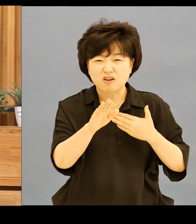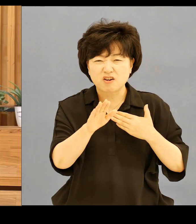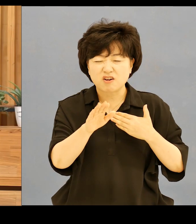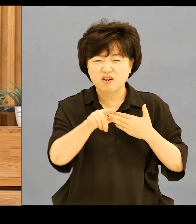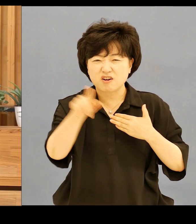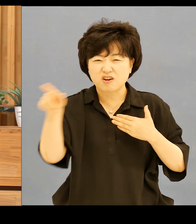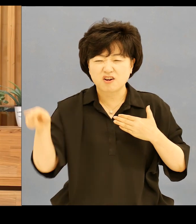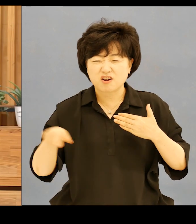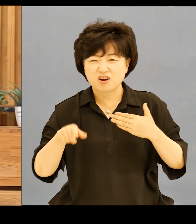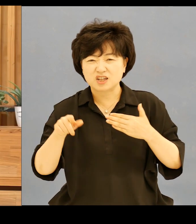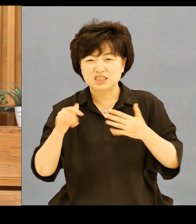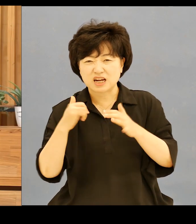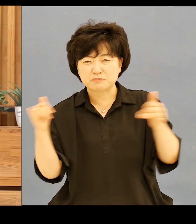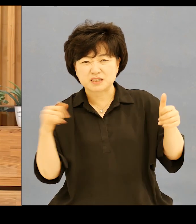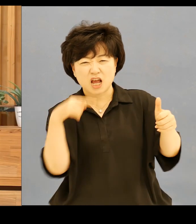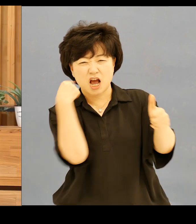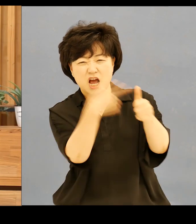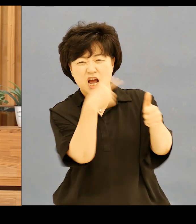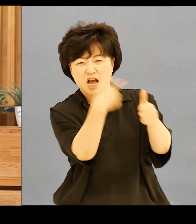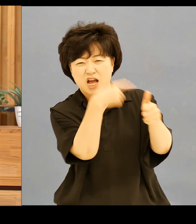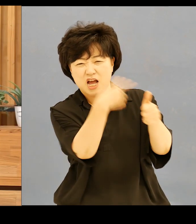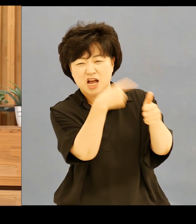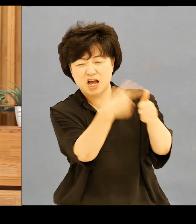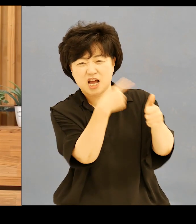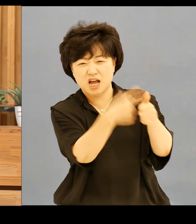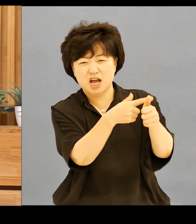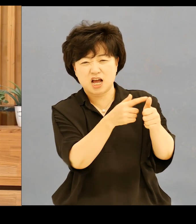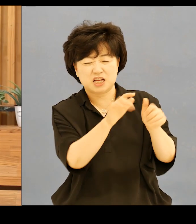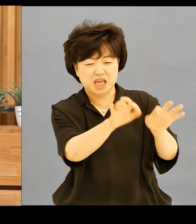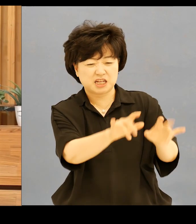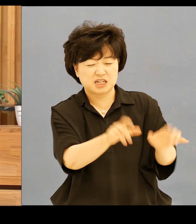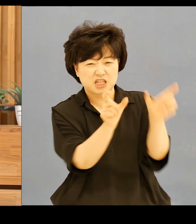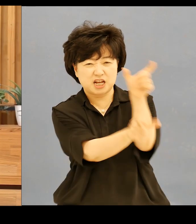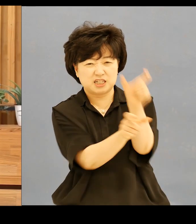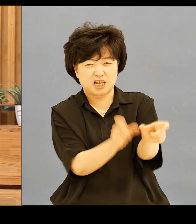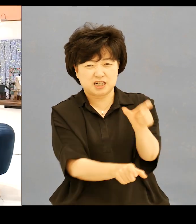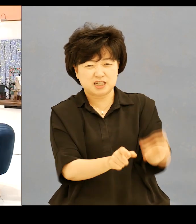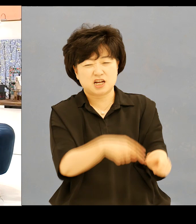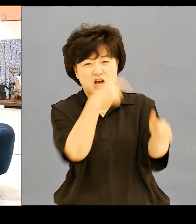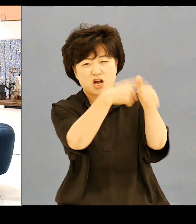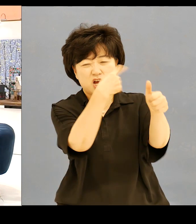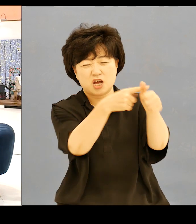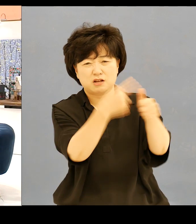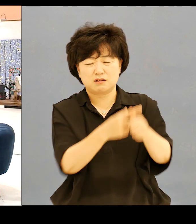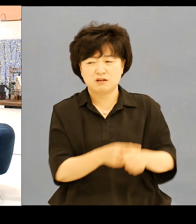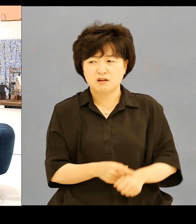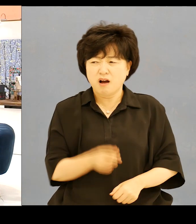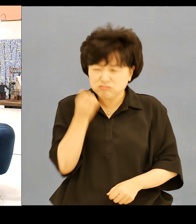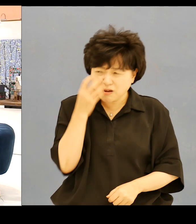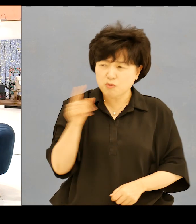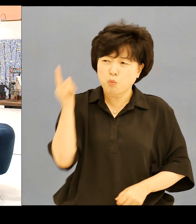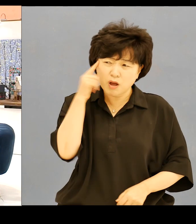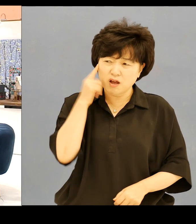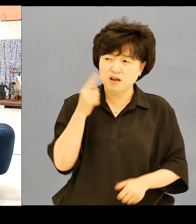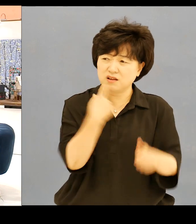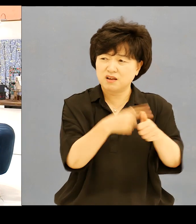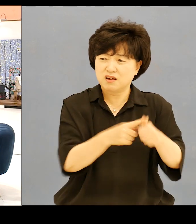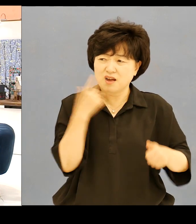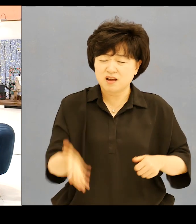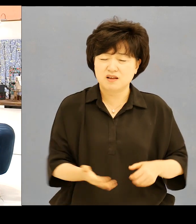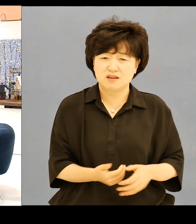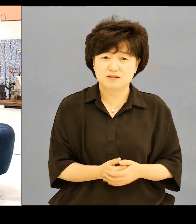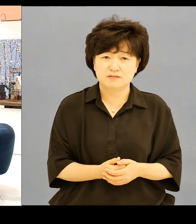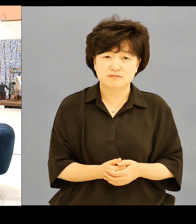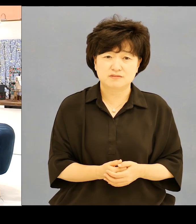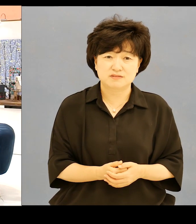일부 시청자들이 또 안 좋은 댓글 달아서 마음이 많이 그러니까, 속상하셨다고 하는데. 그런 사람도 있어. 어떤 글 때문에